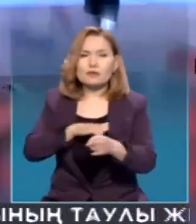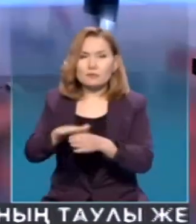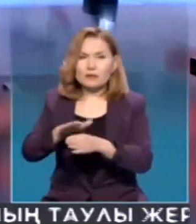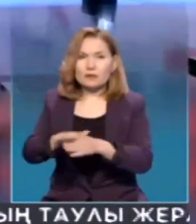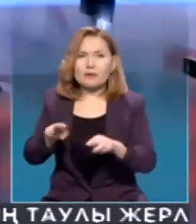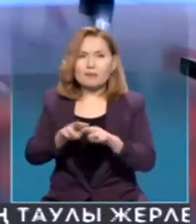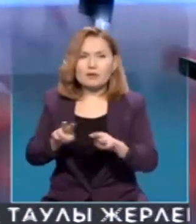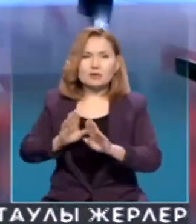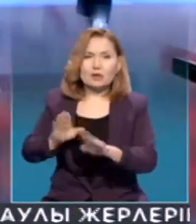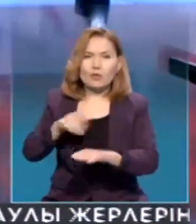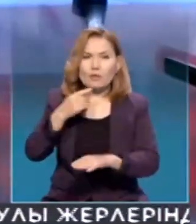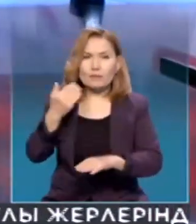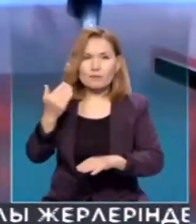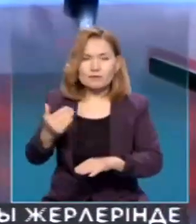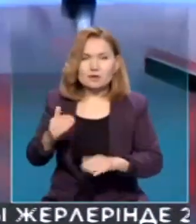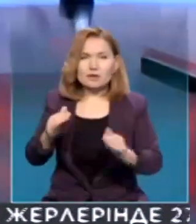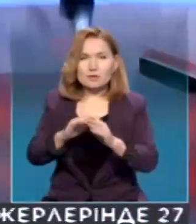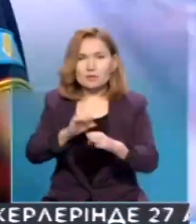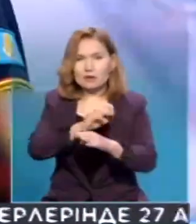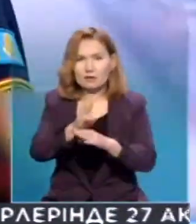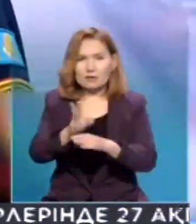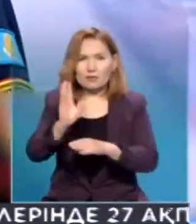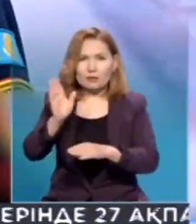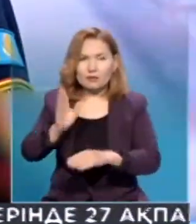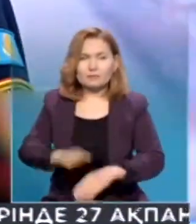министрдің орынбасары.